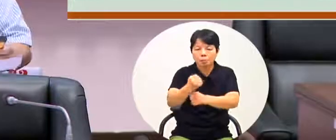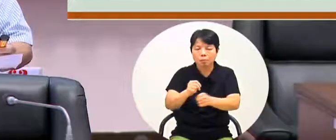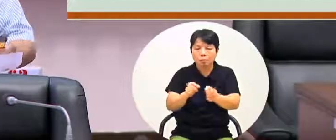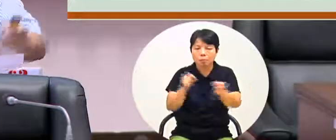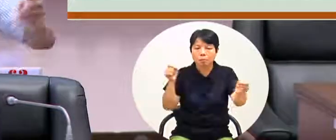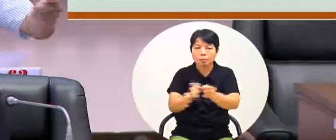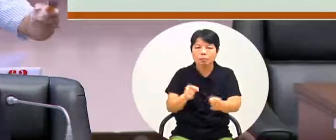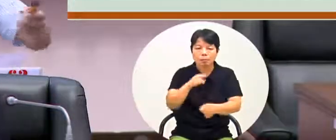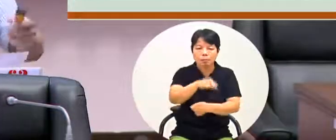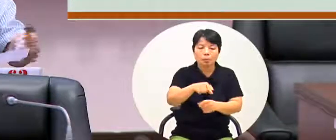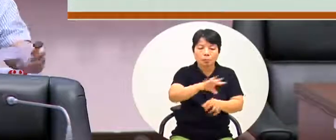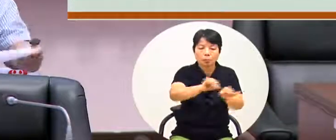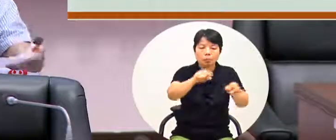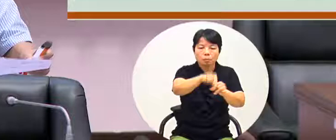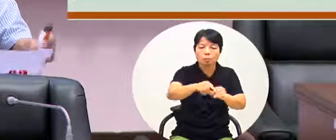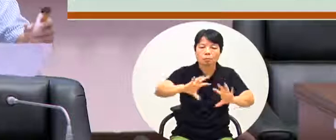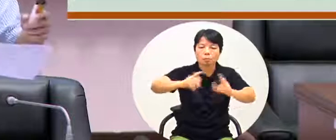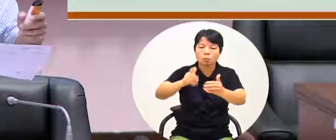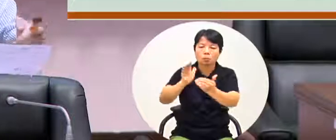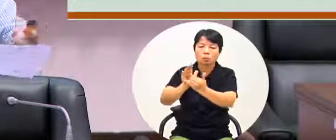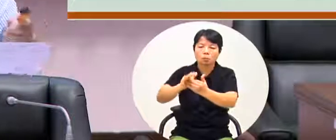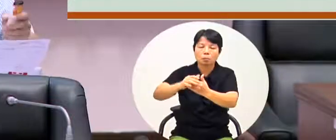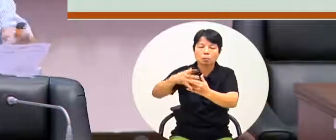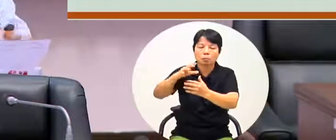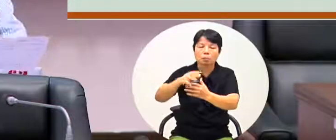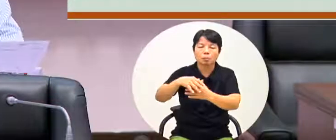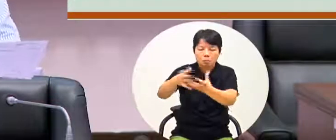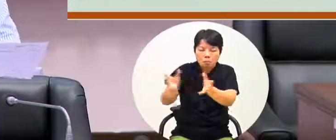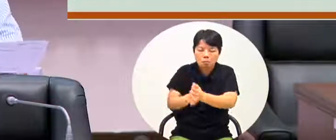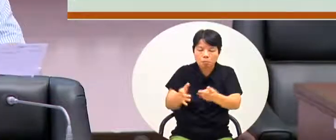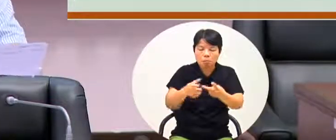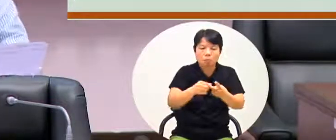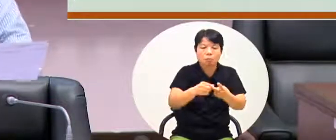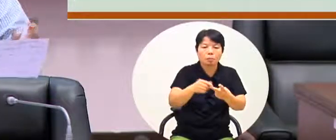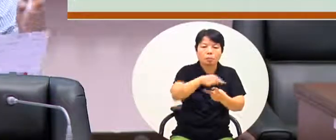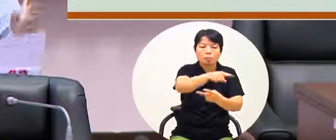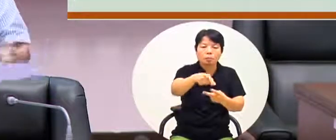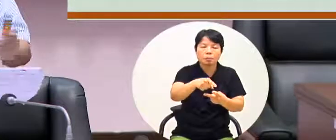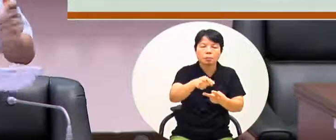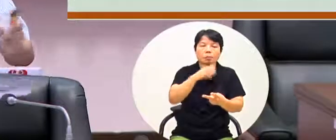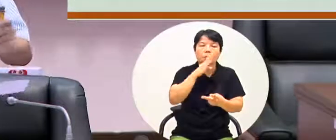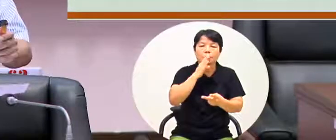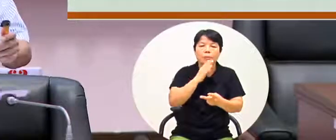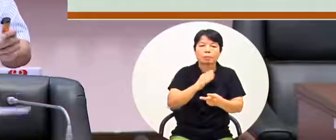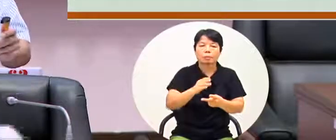局的，吼、哦，啊，有的是咱市府的嘛，吼、哦，啊，遮的这个时间要偌久？